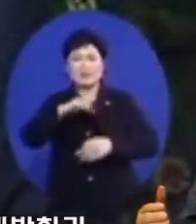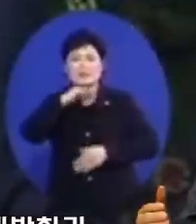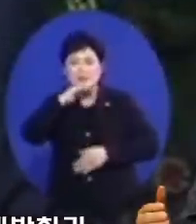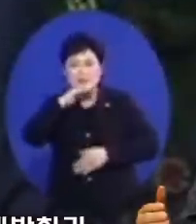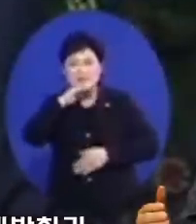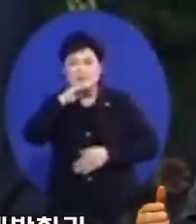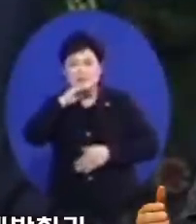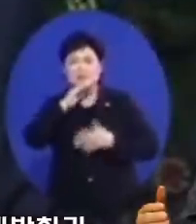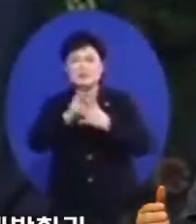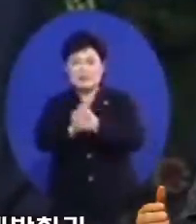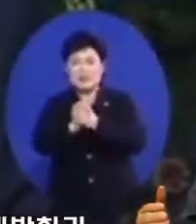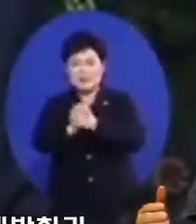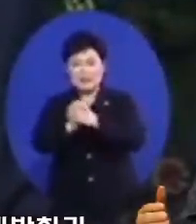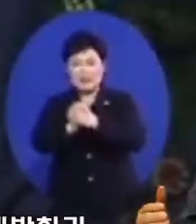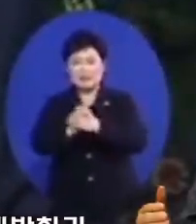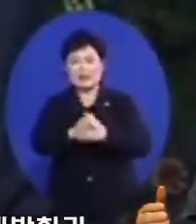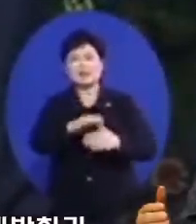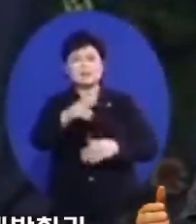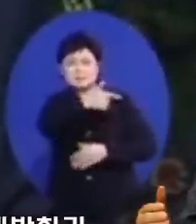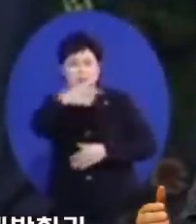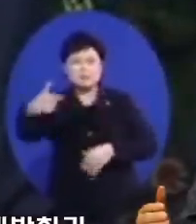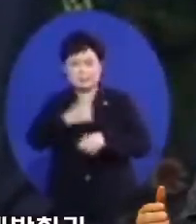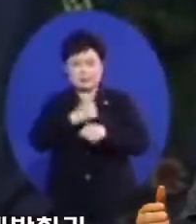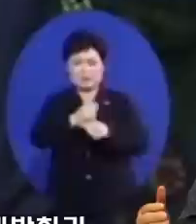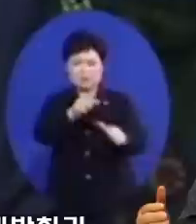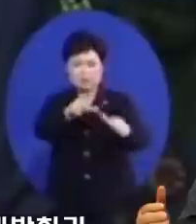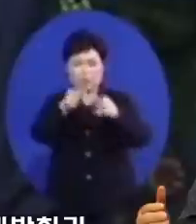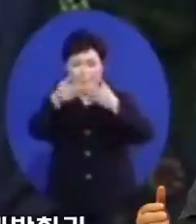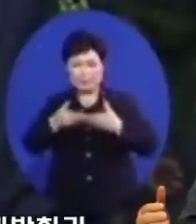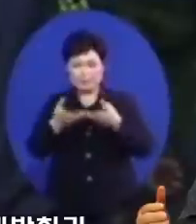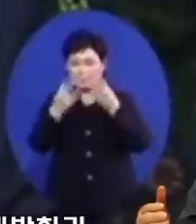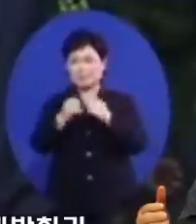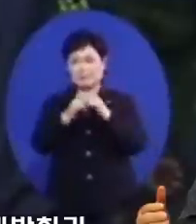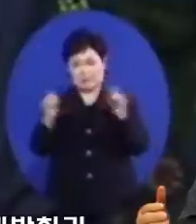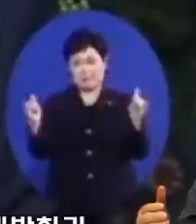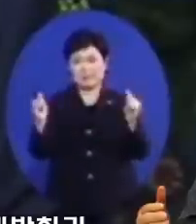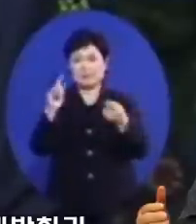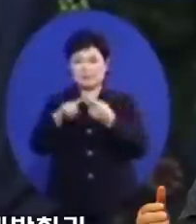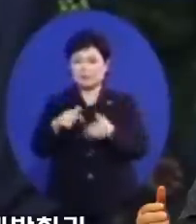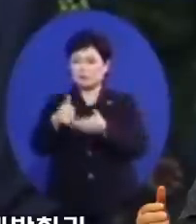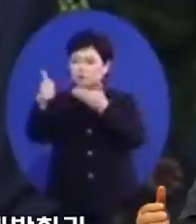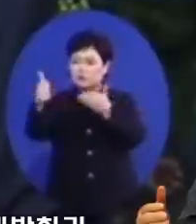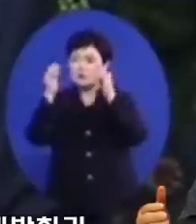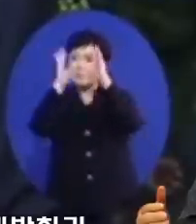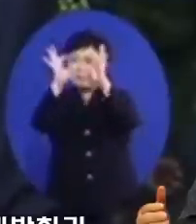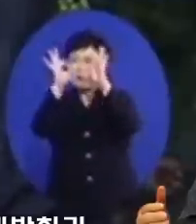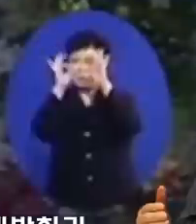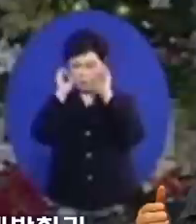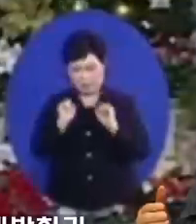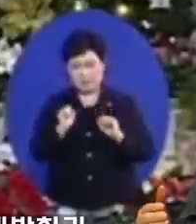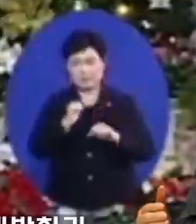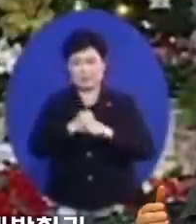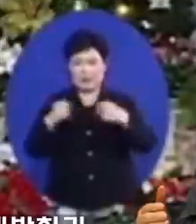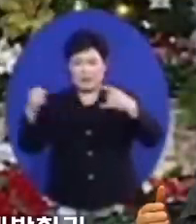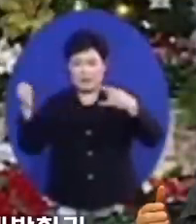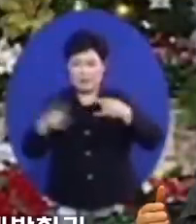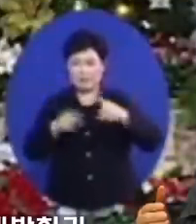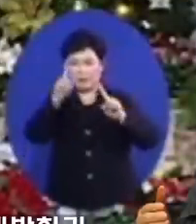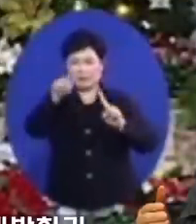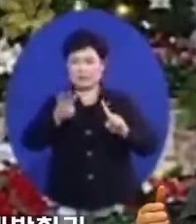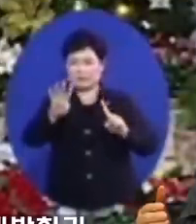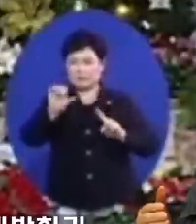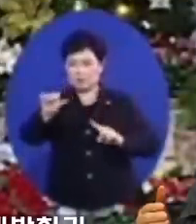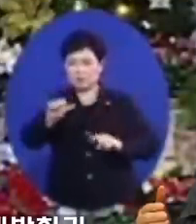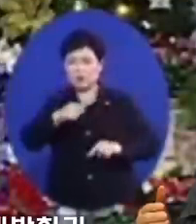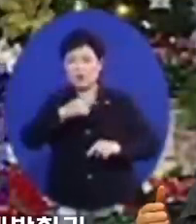아니라 여러분을 통해서 구원받을 수많은 사람들을 주님은 바라보고 있는 것입니다. 에베소 1장 4절 5절에